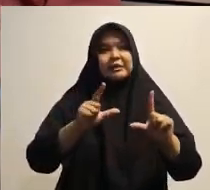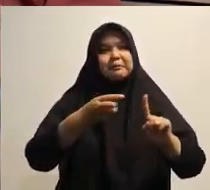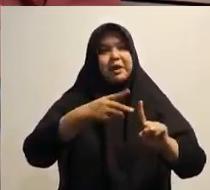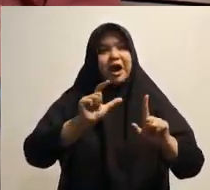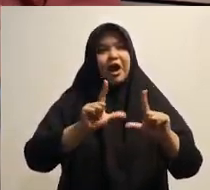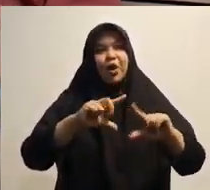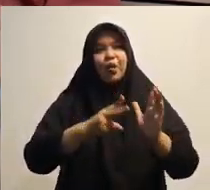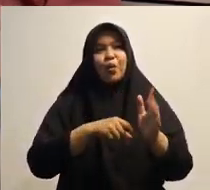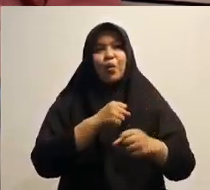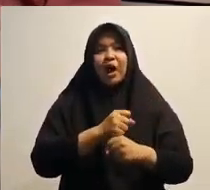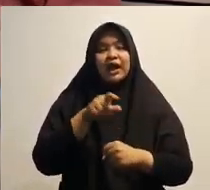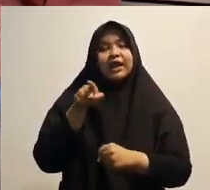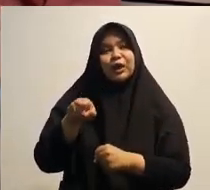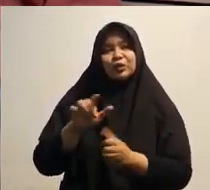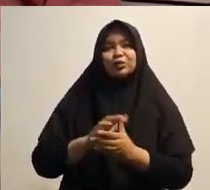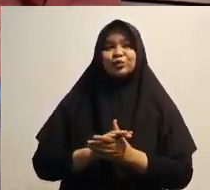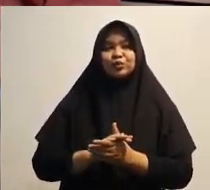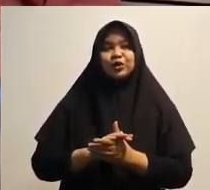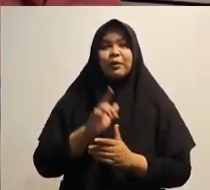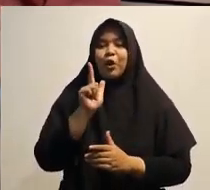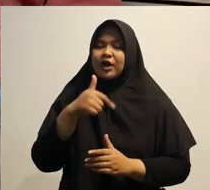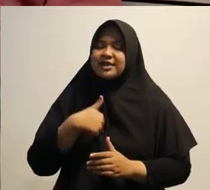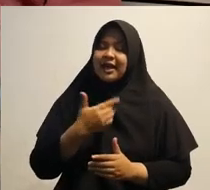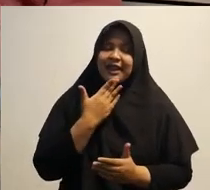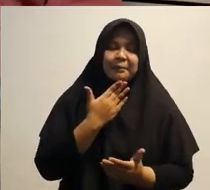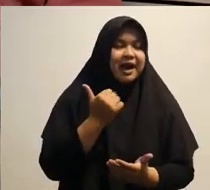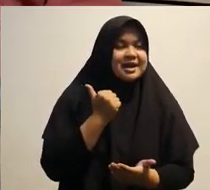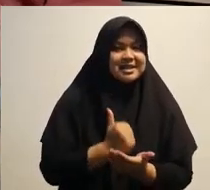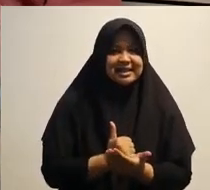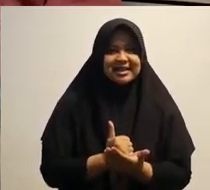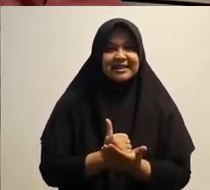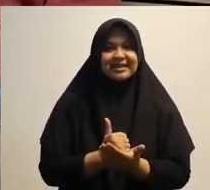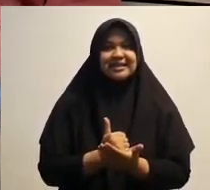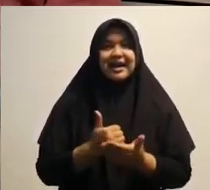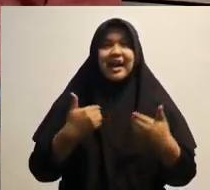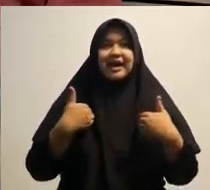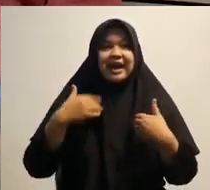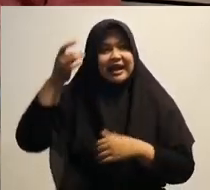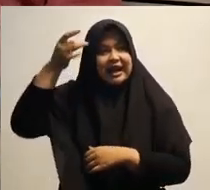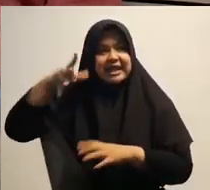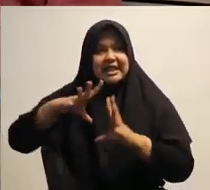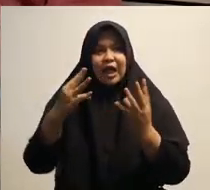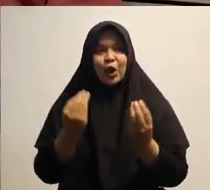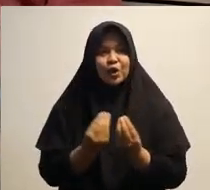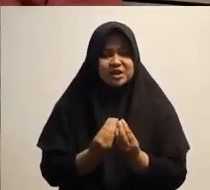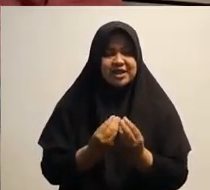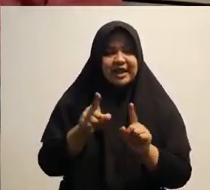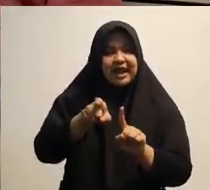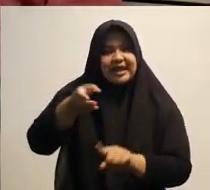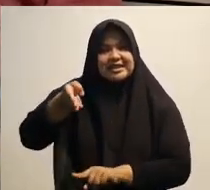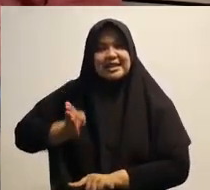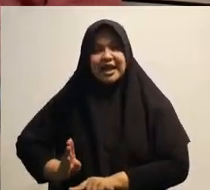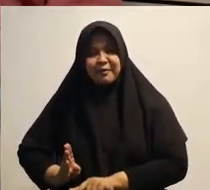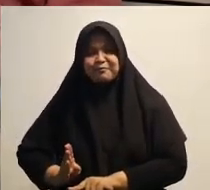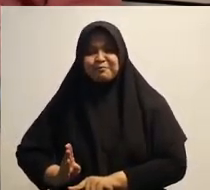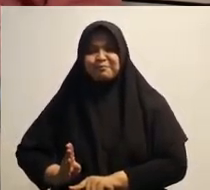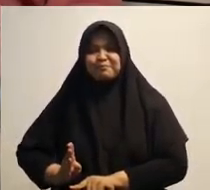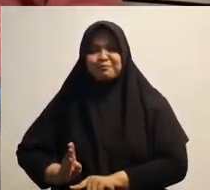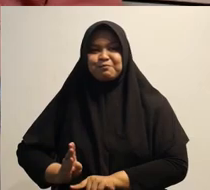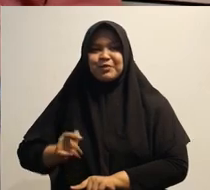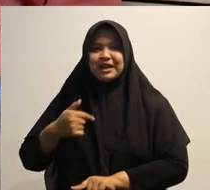Yoyan? Nah, di Kalibawang itu pokoknya saya terima kasih sekali Mbak adanya Desa Inklusi